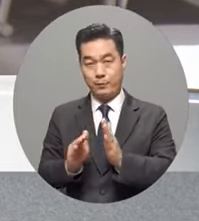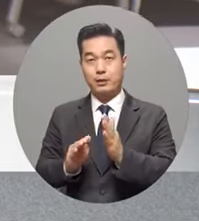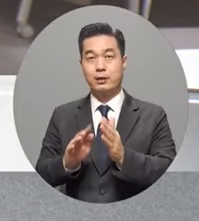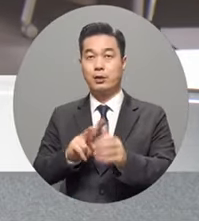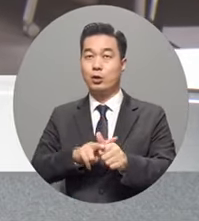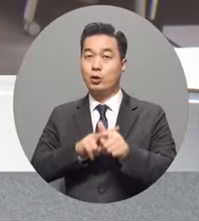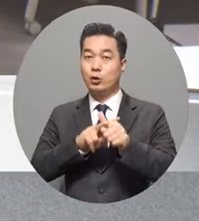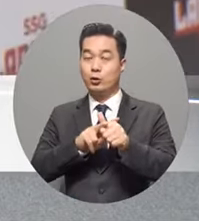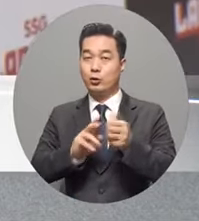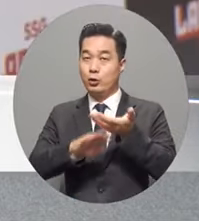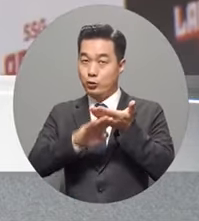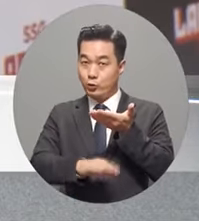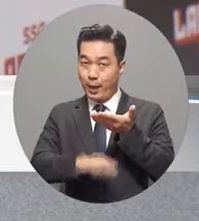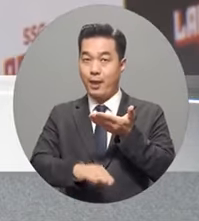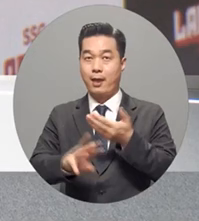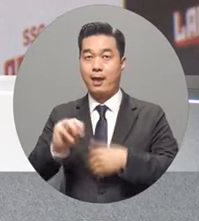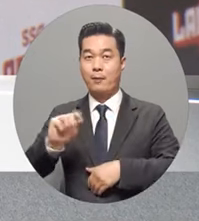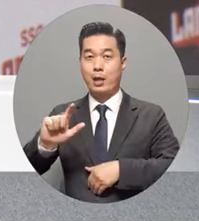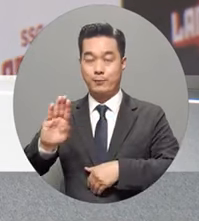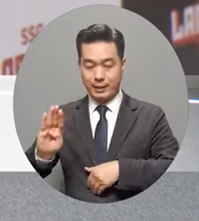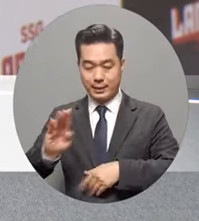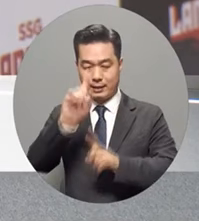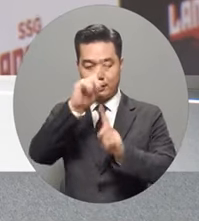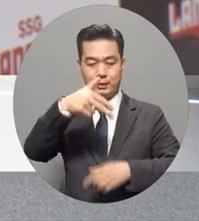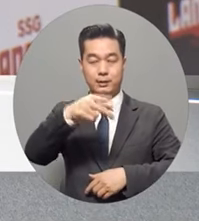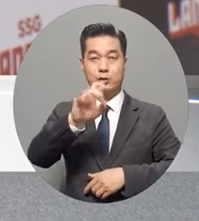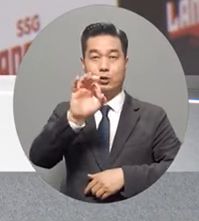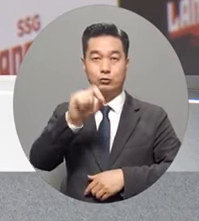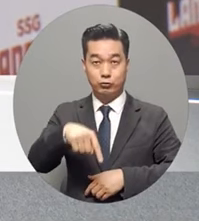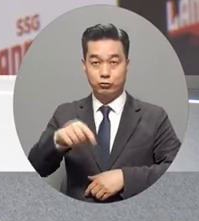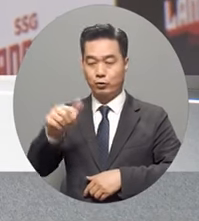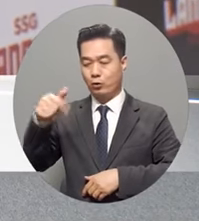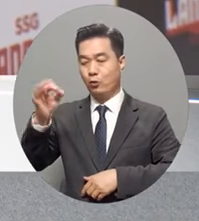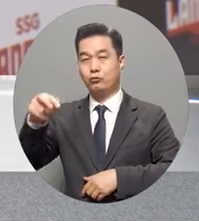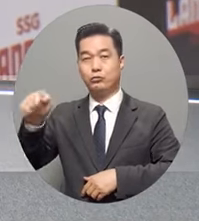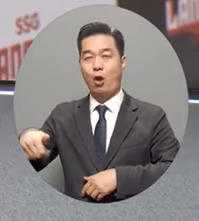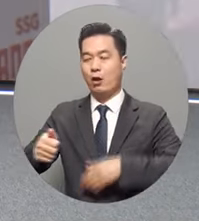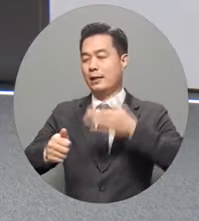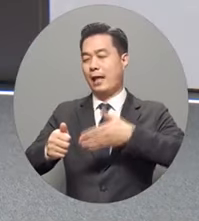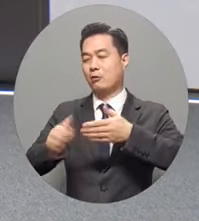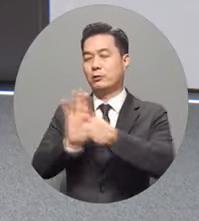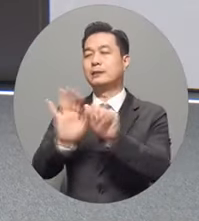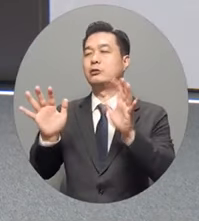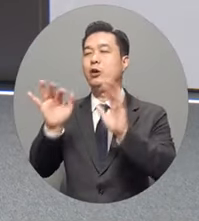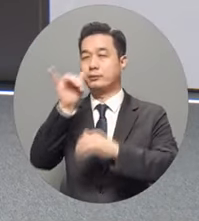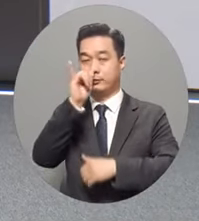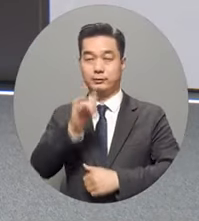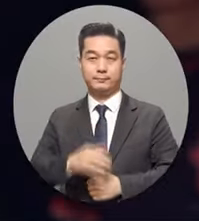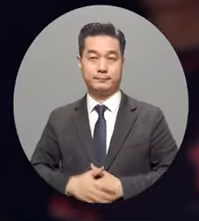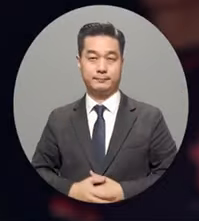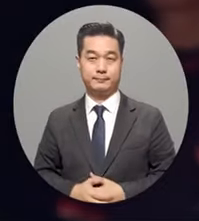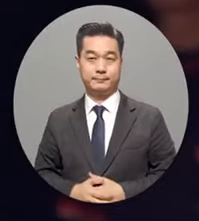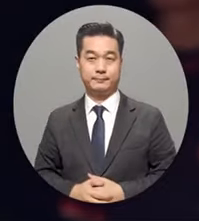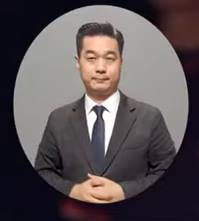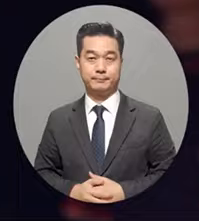메이저리거 이정우와 고우석에게 응원과 당부도 잊지 않았습니다. 김수근 기자입니다.